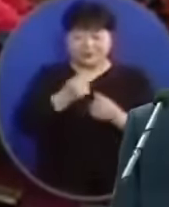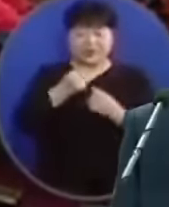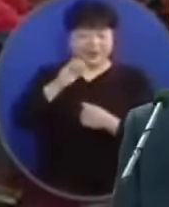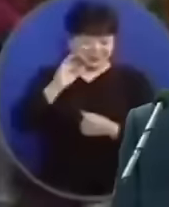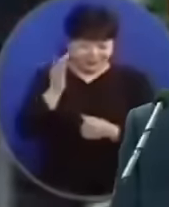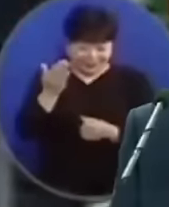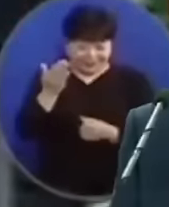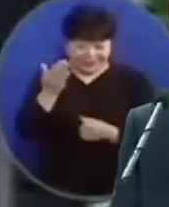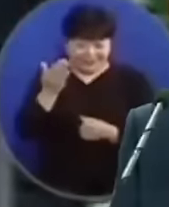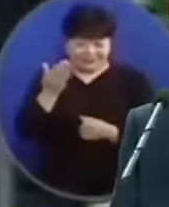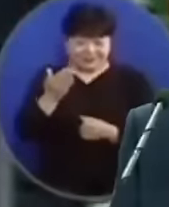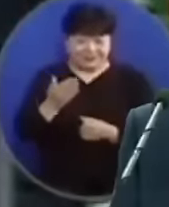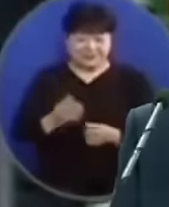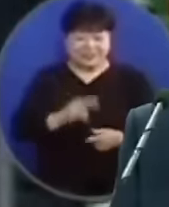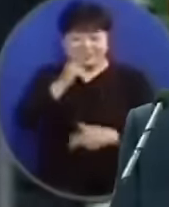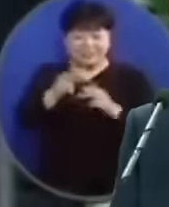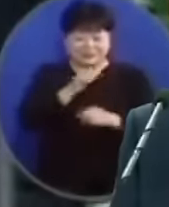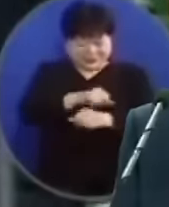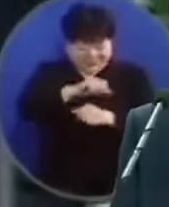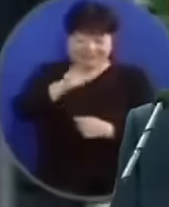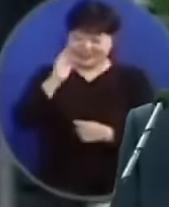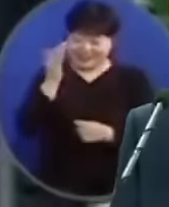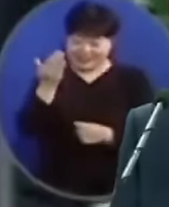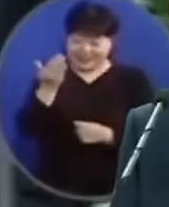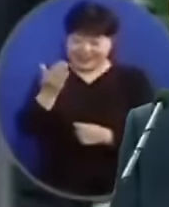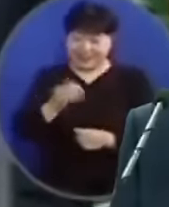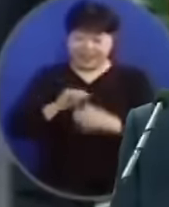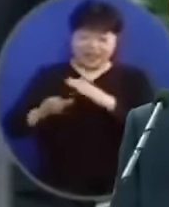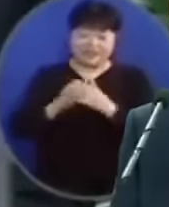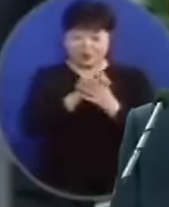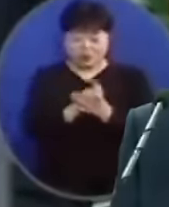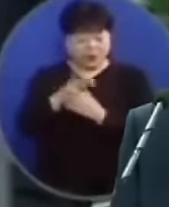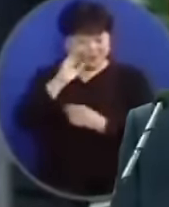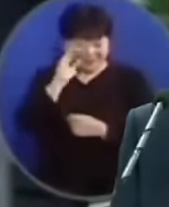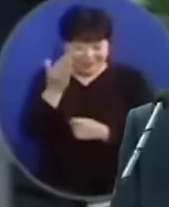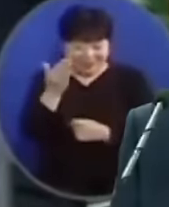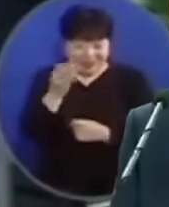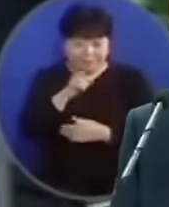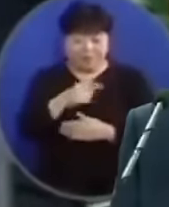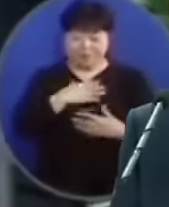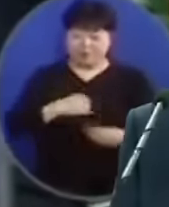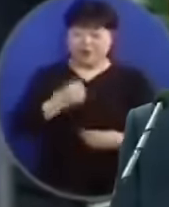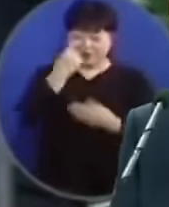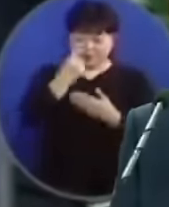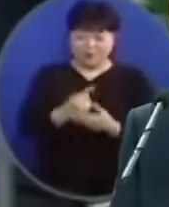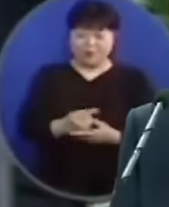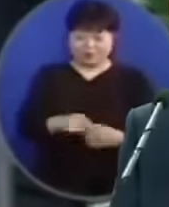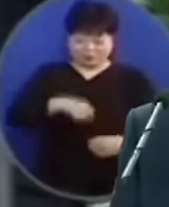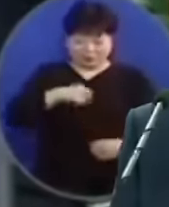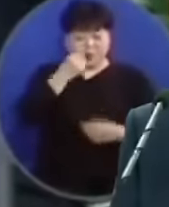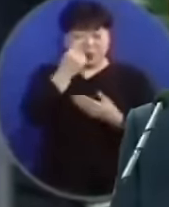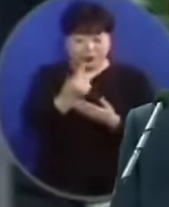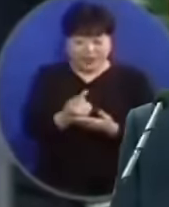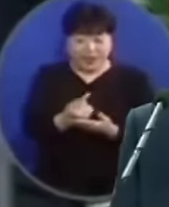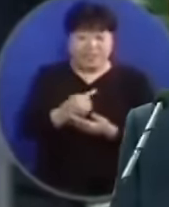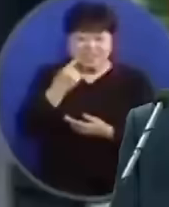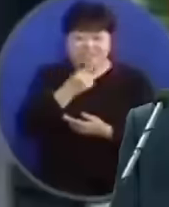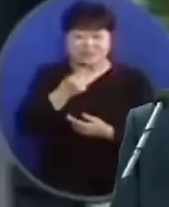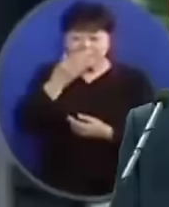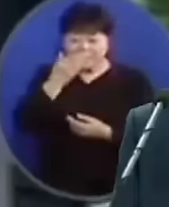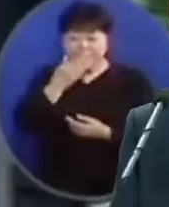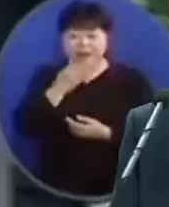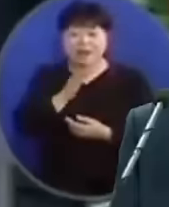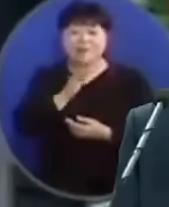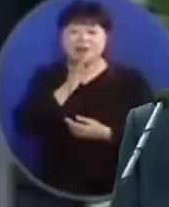되었다. 나의 사업은 잘 된다. 가정은 화목하게 된다. 마음에 평안이 오고 의로움이 다가온다. 입으로